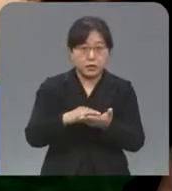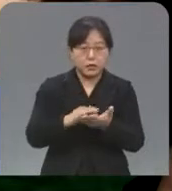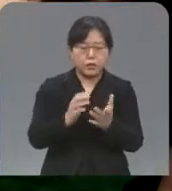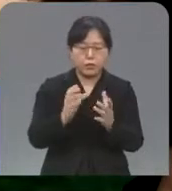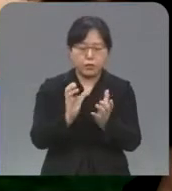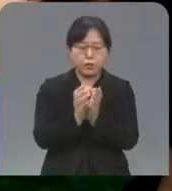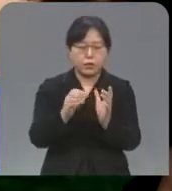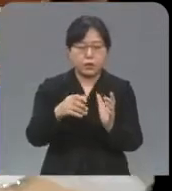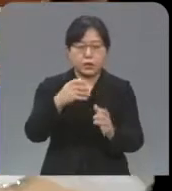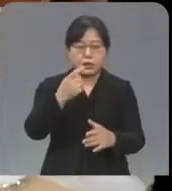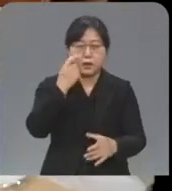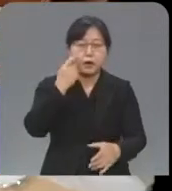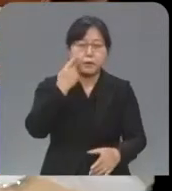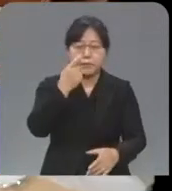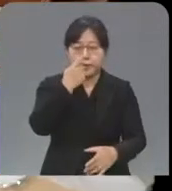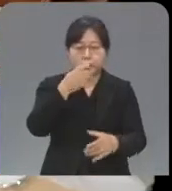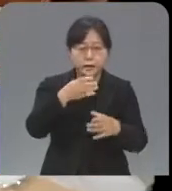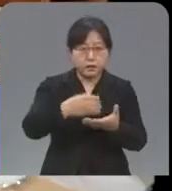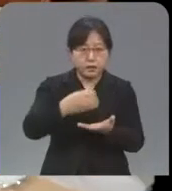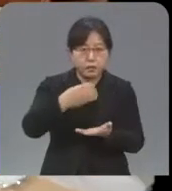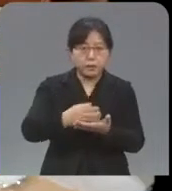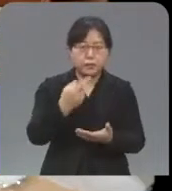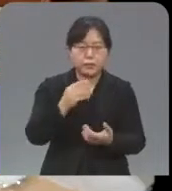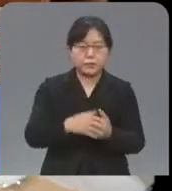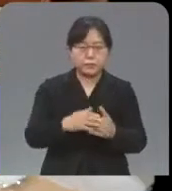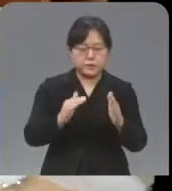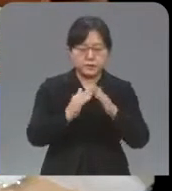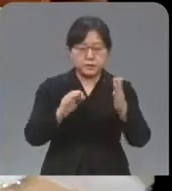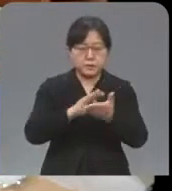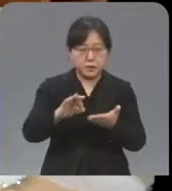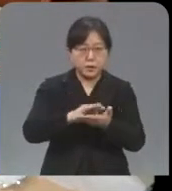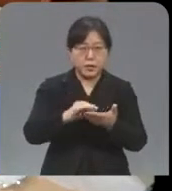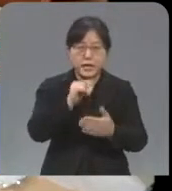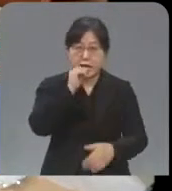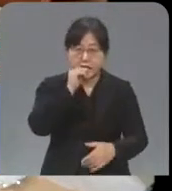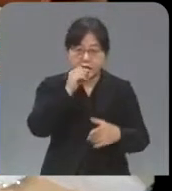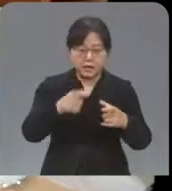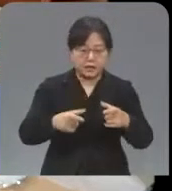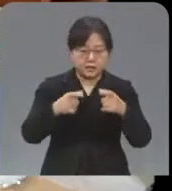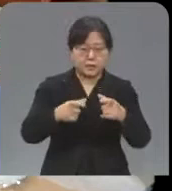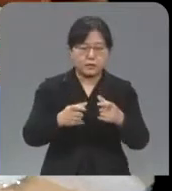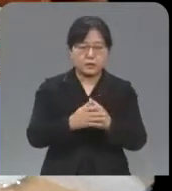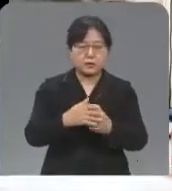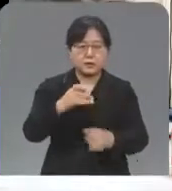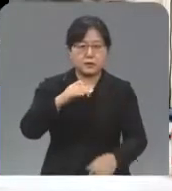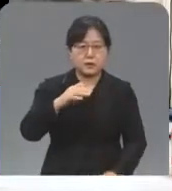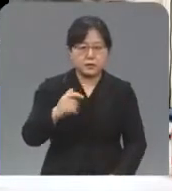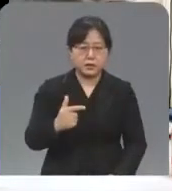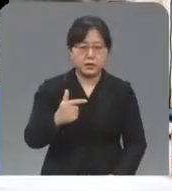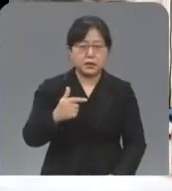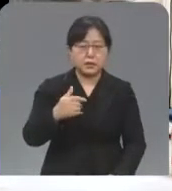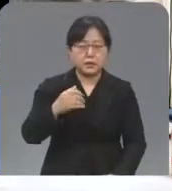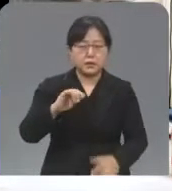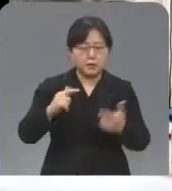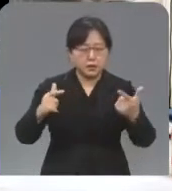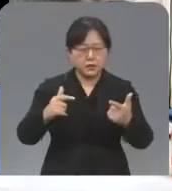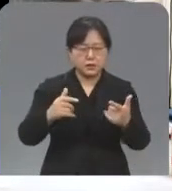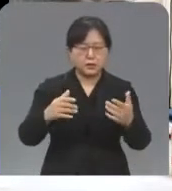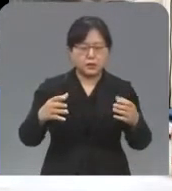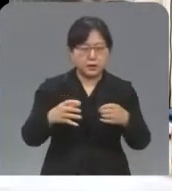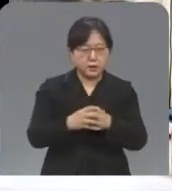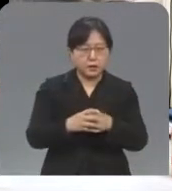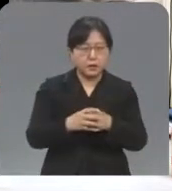만들기는 커피숍에서 발생하는 플라스틱 컵과 가정에서 사용한 통조림 캔에 냅킨 공예와 라탄 공예를 활용하는 것으로